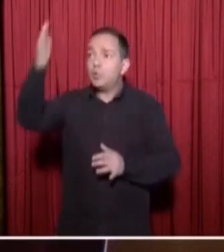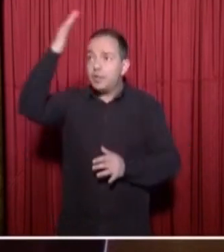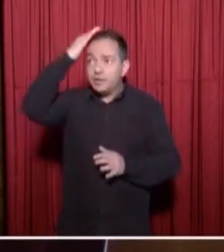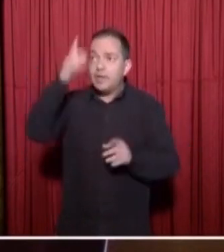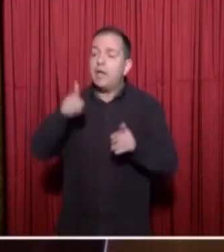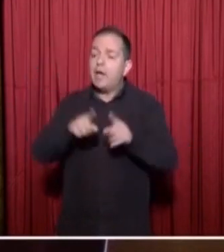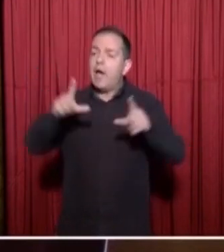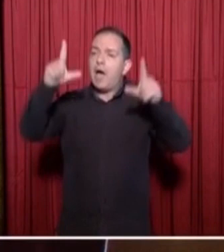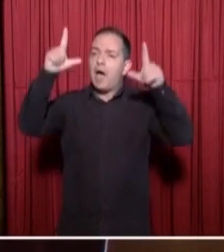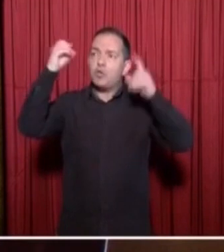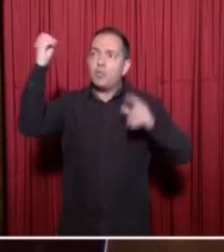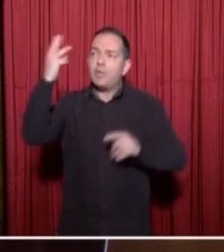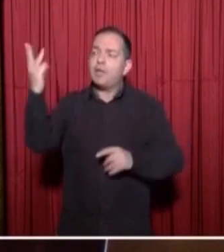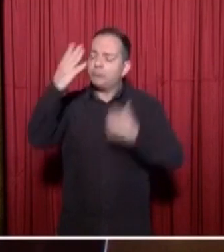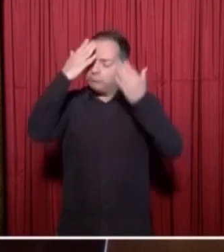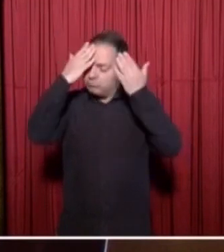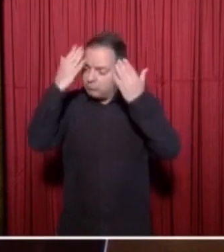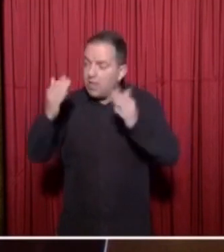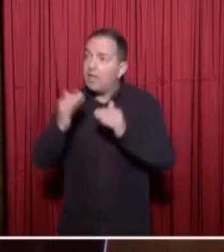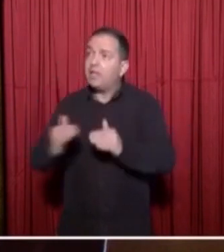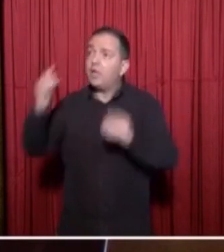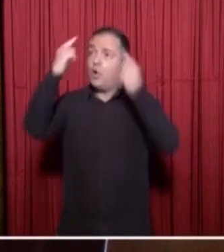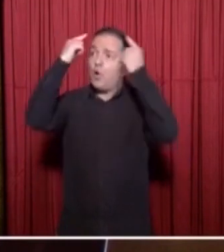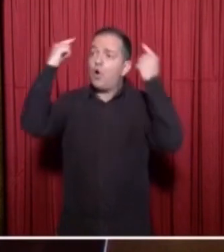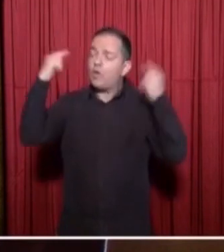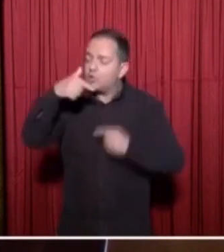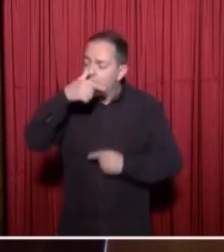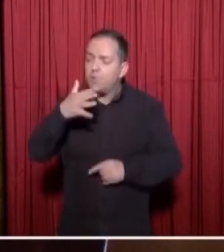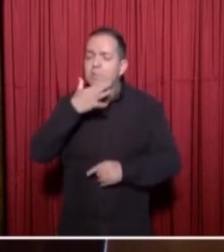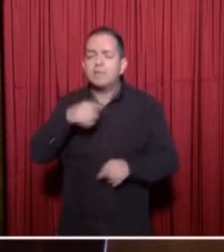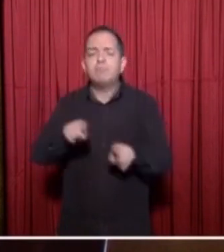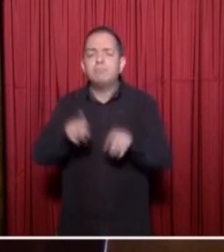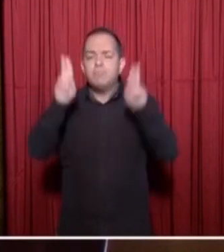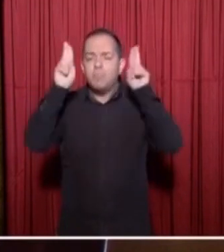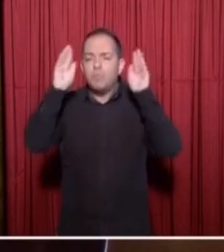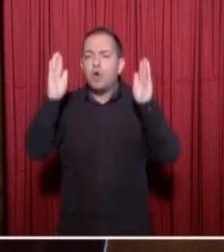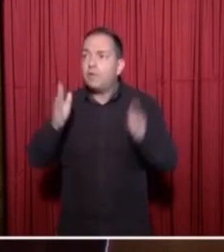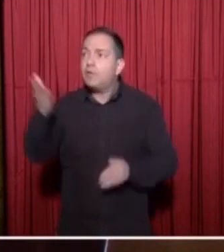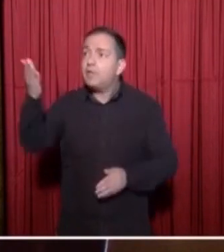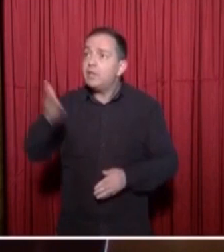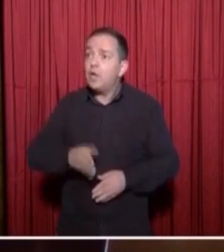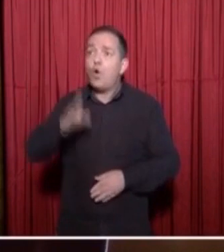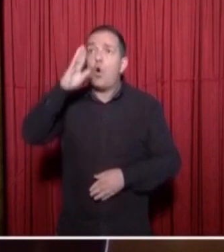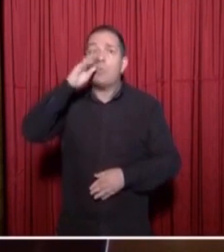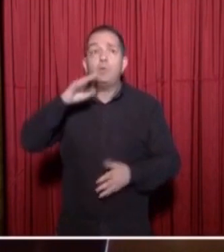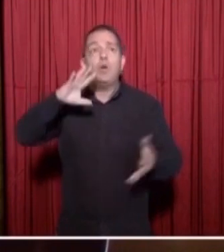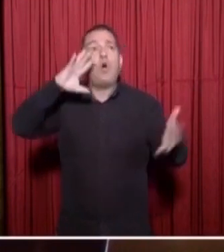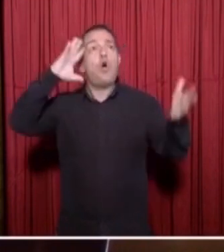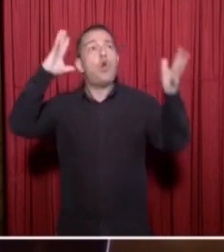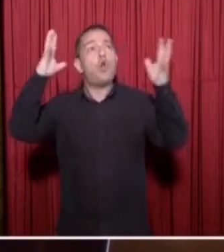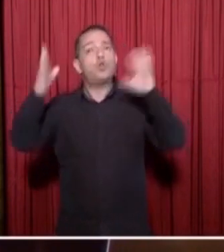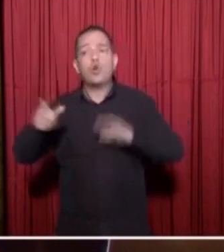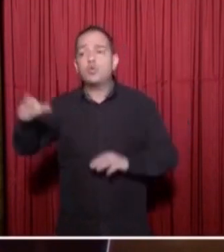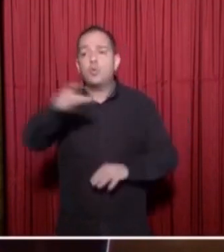Χριστέ και Άγιον Πνεύμα, Κύριε ο Θεός, ο αμνός του Θεού, ο Υιός του Πατρός, ο αίρον την αμαρτίαν του